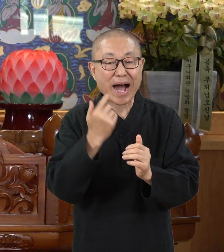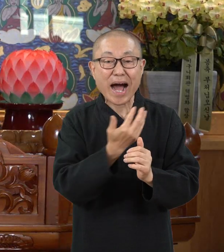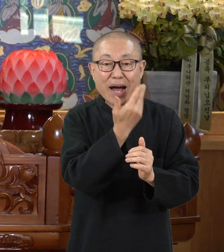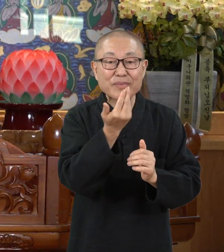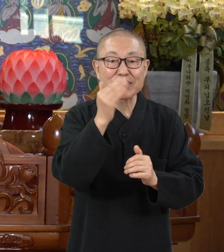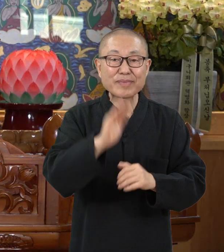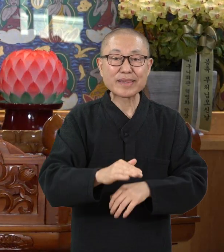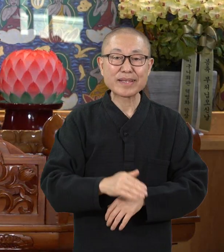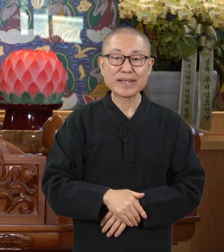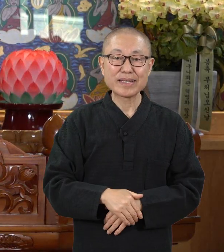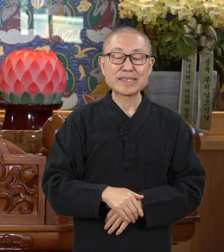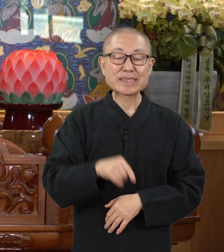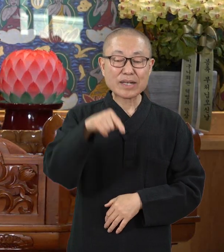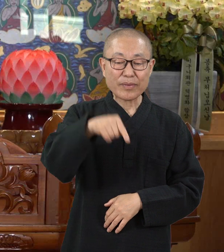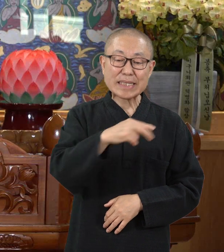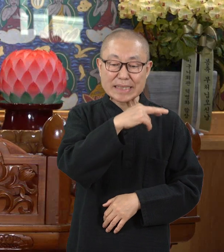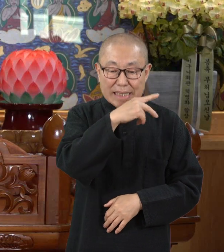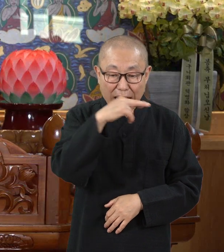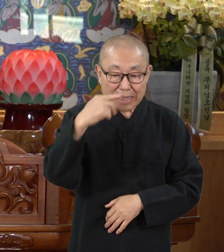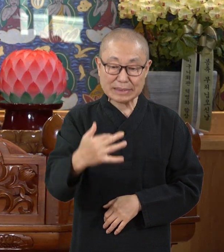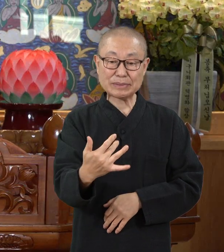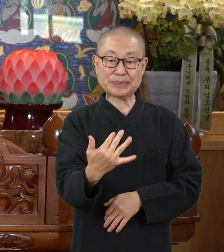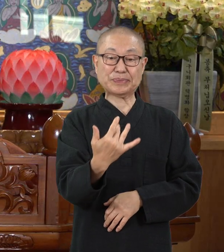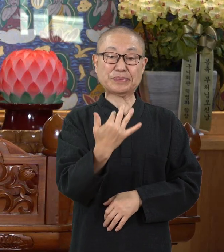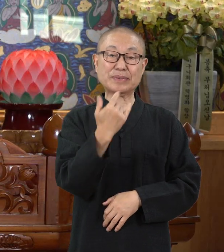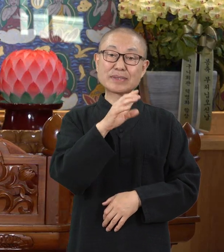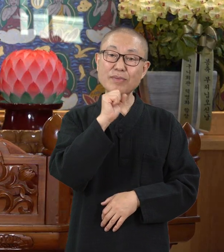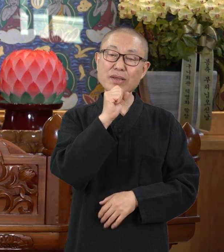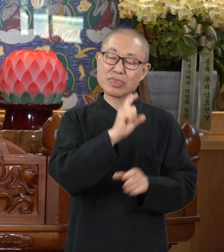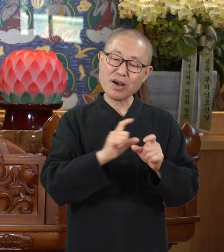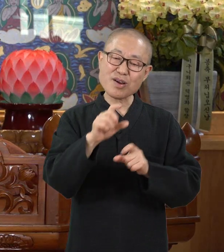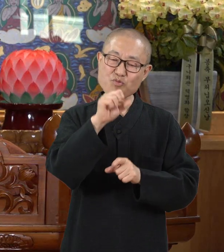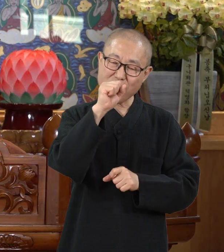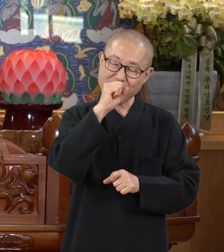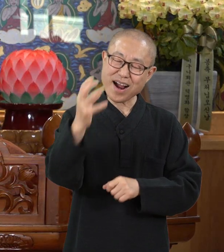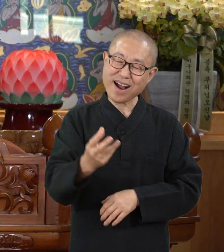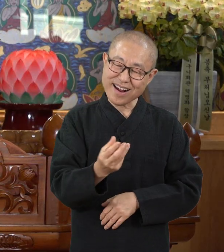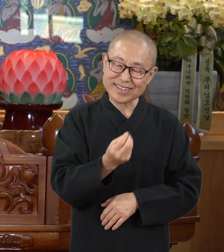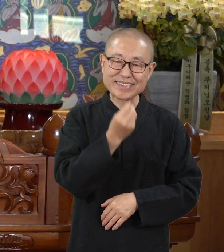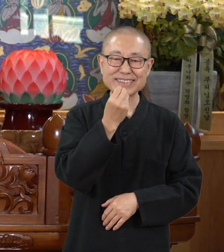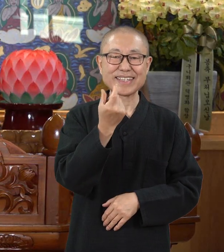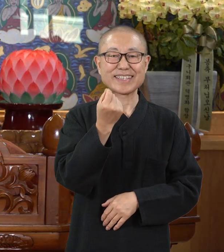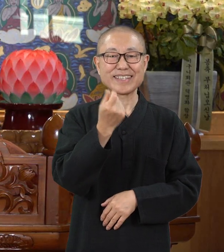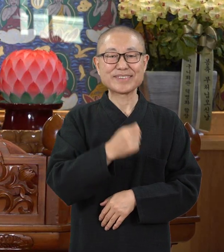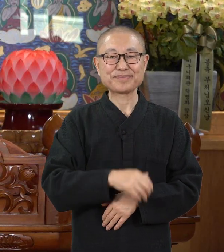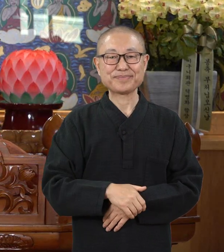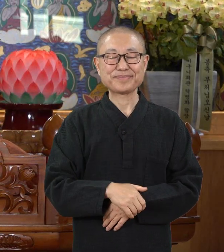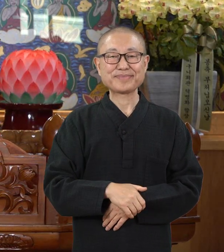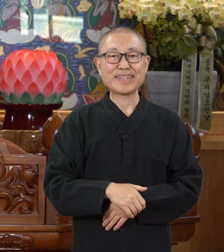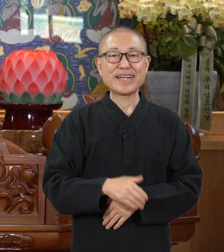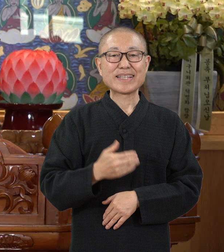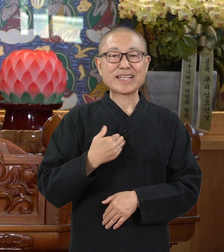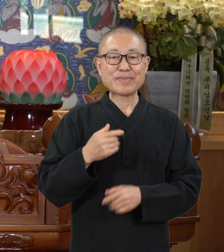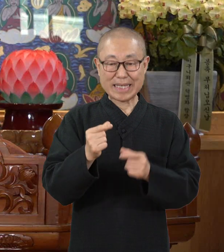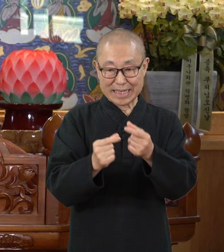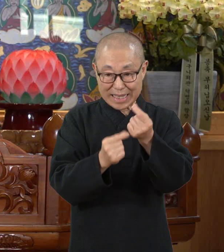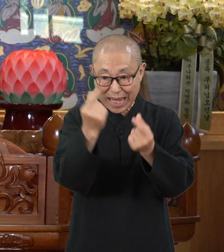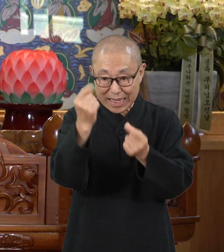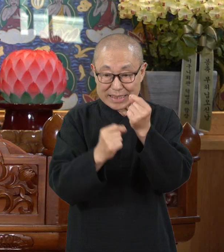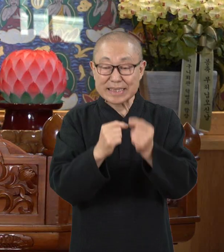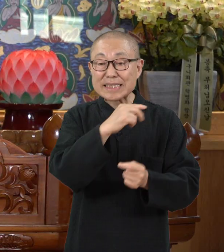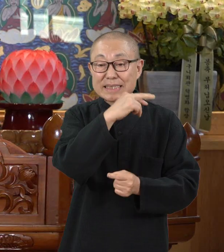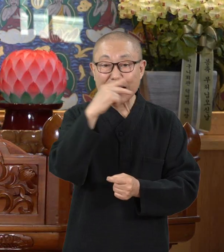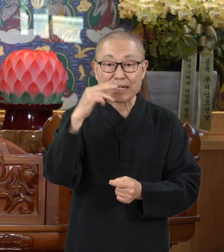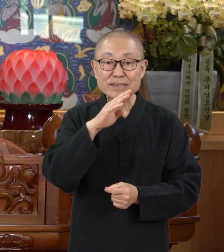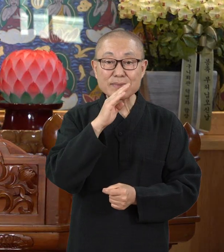아름답지만 거기에 향기가 나오면 얼마나 더 거룩하겠냐. 그래서 제가 난초